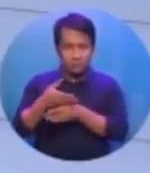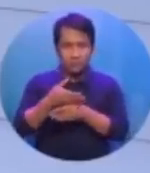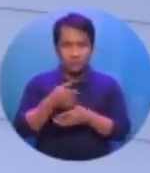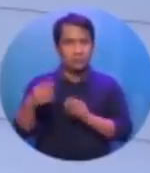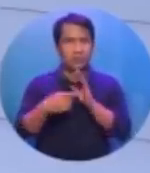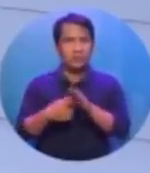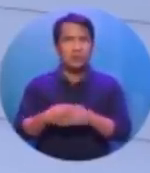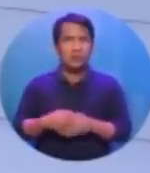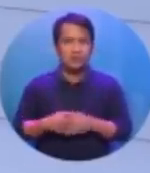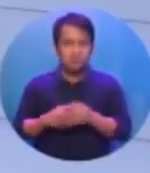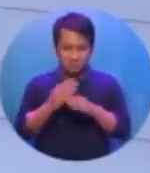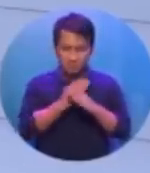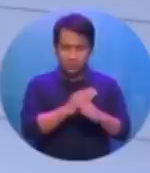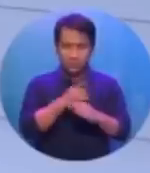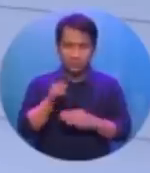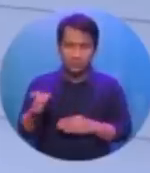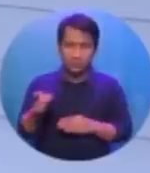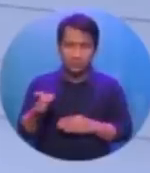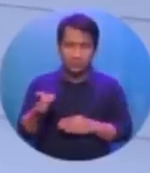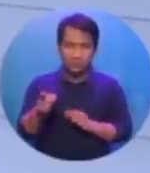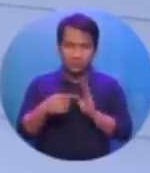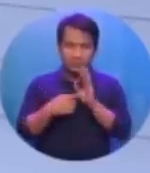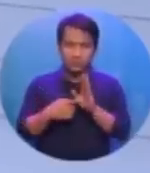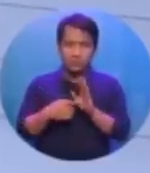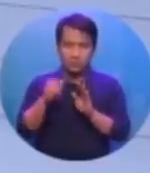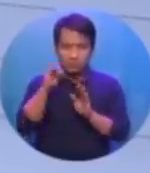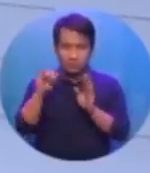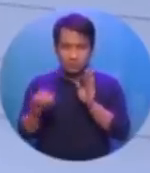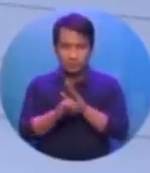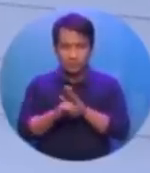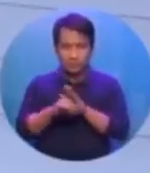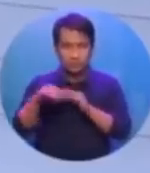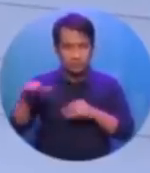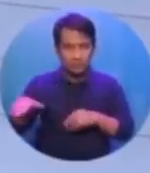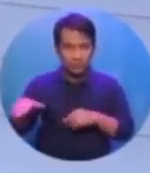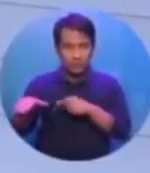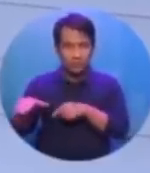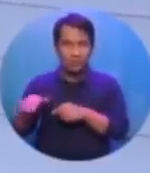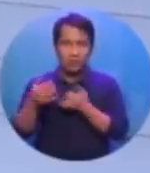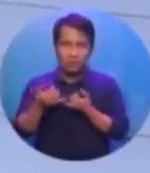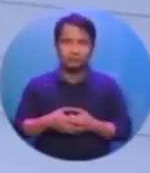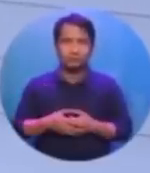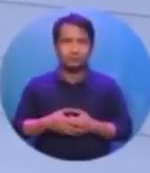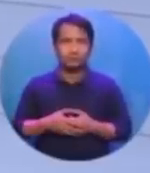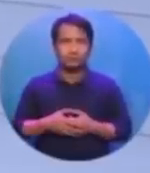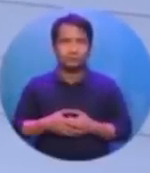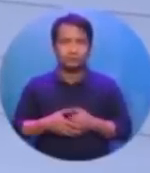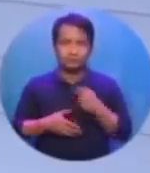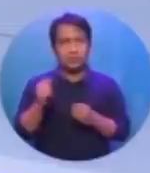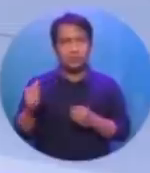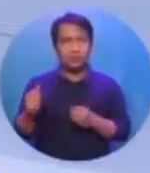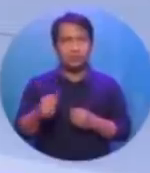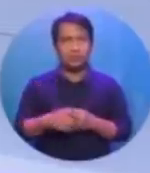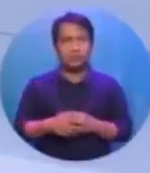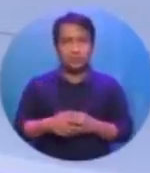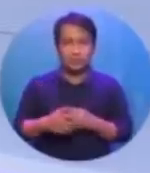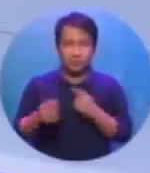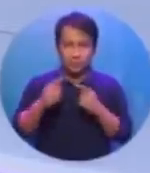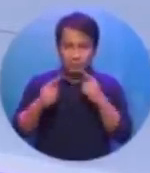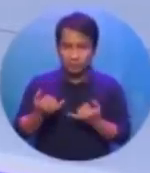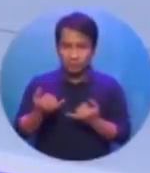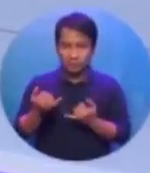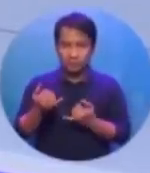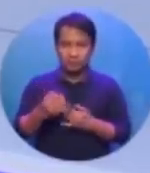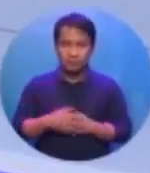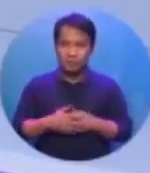ng bata, para maproteksyonan po yung kanyang pagkakilanlan. Okay. At ngayon po, si Nanay, kakausapin